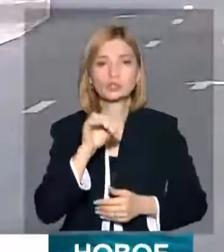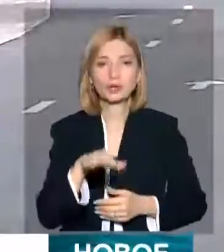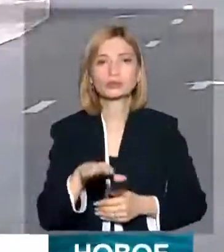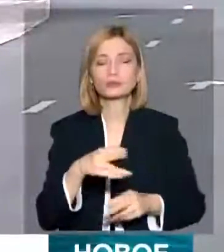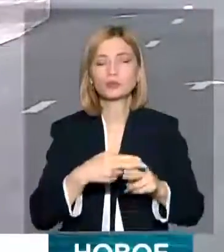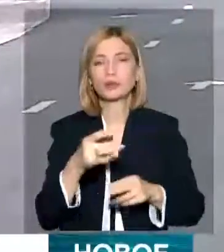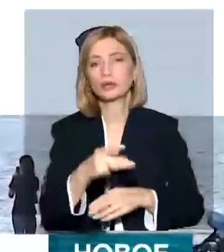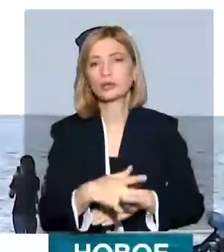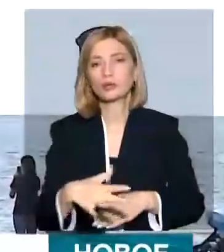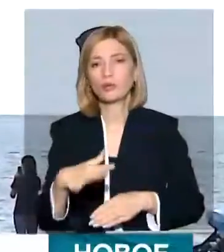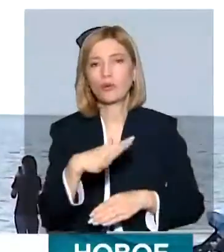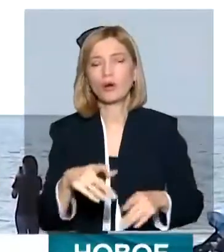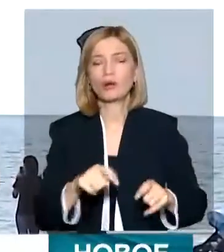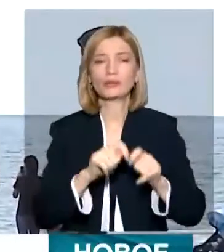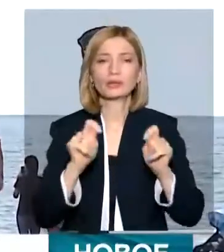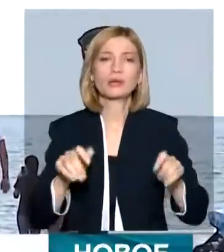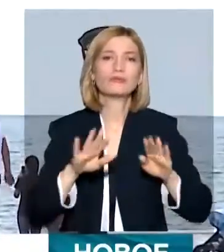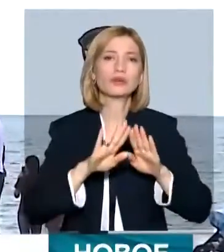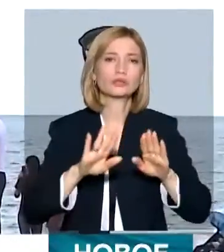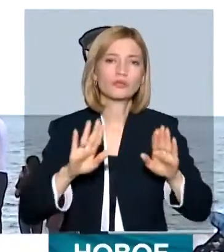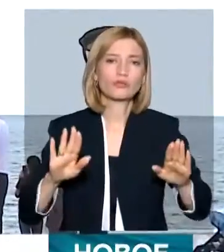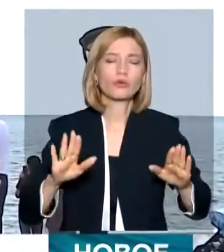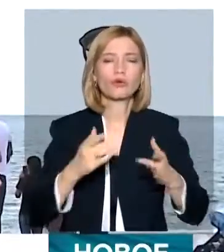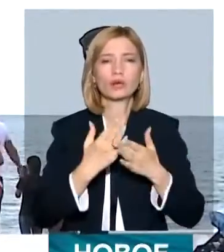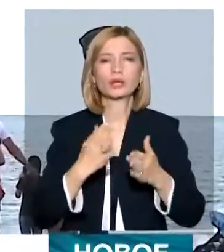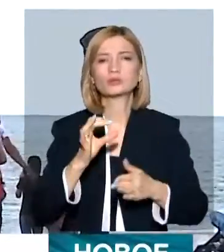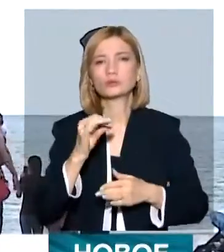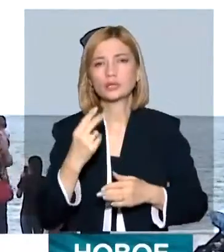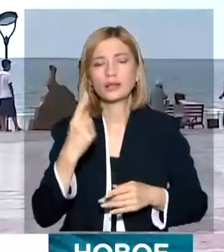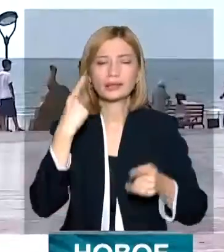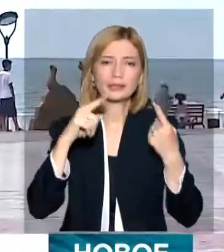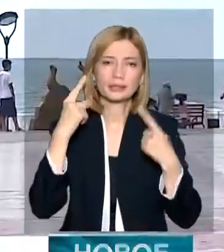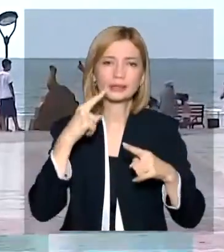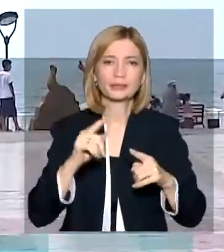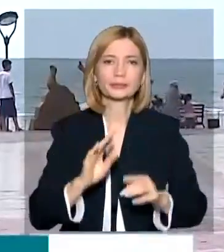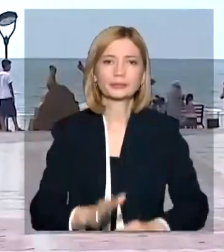организуют форум и выставку социальных идей. Айнура Жуанышпаева, Куралай Алтынбековна, Новая.